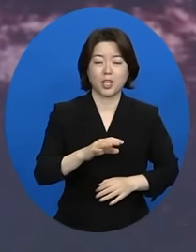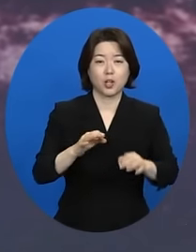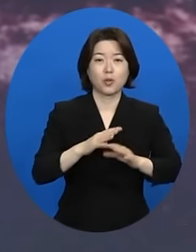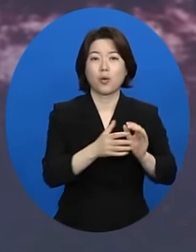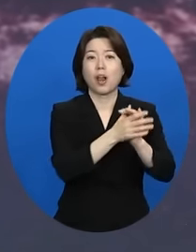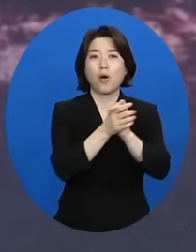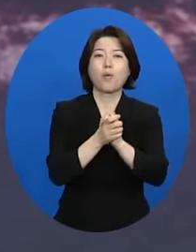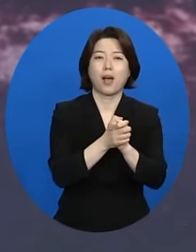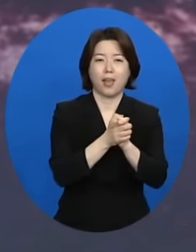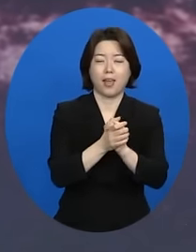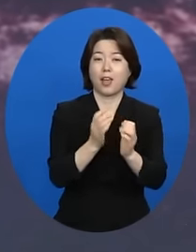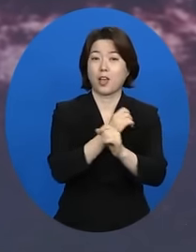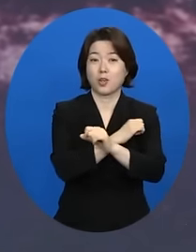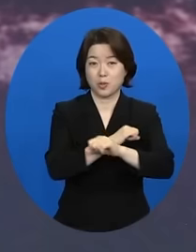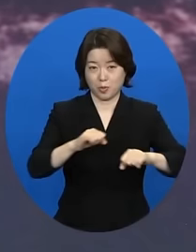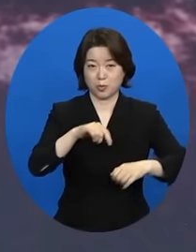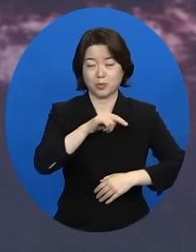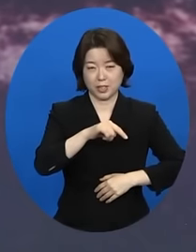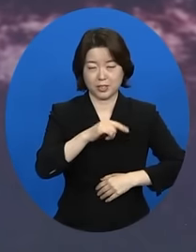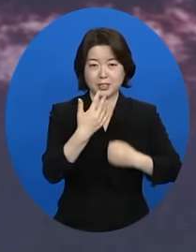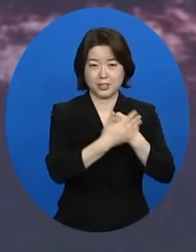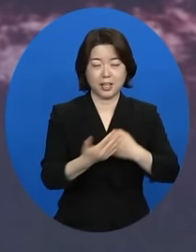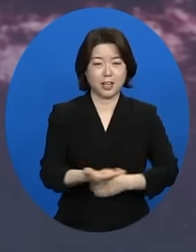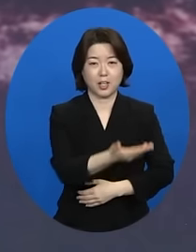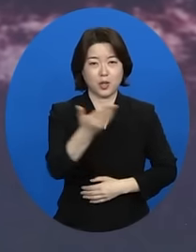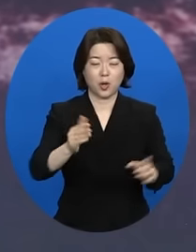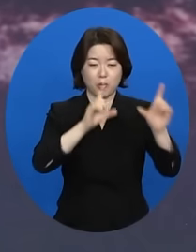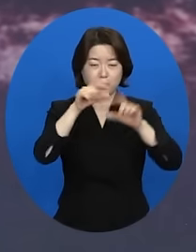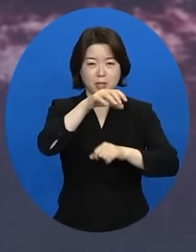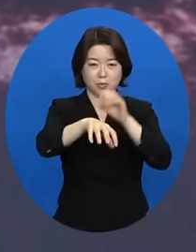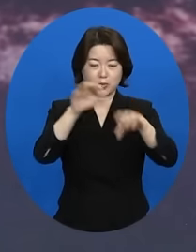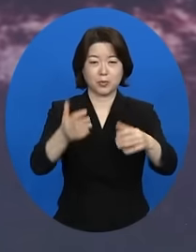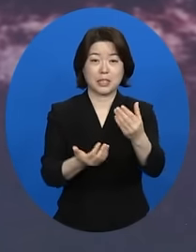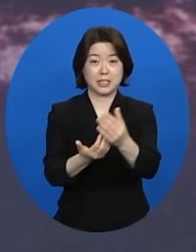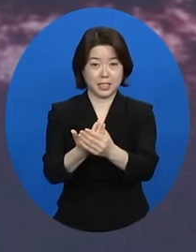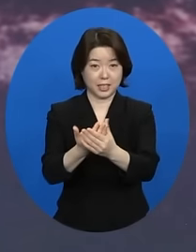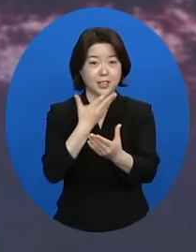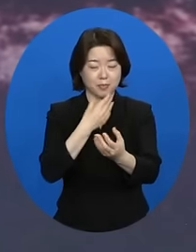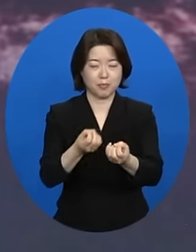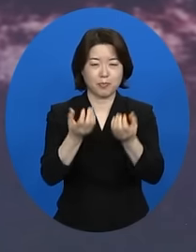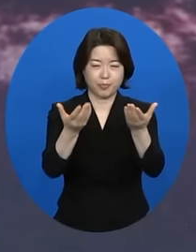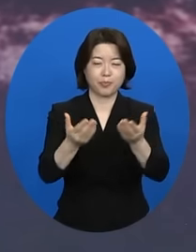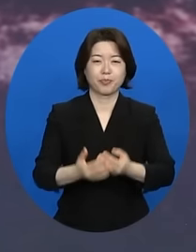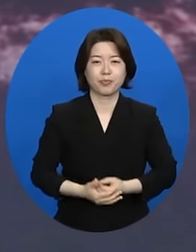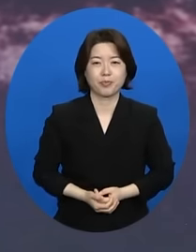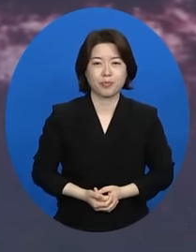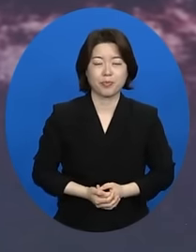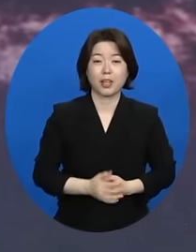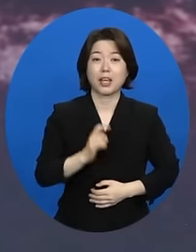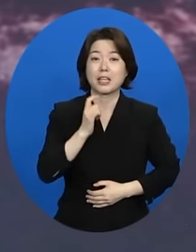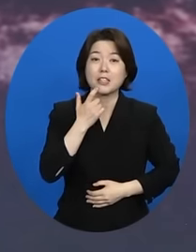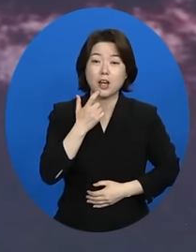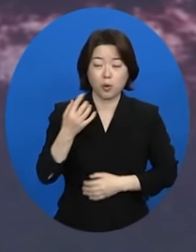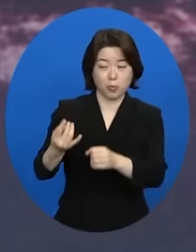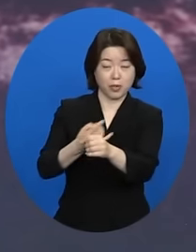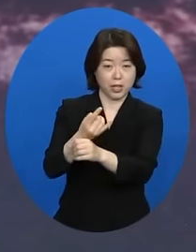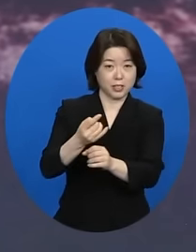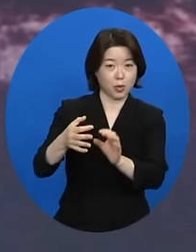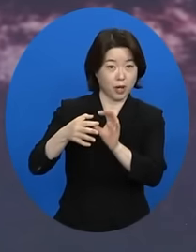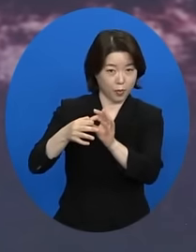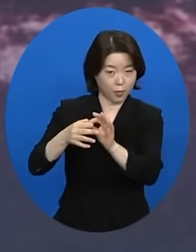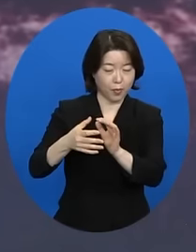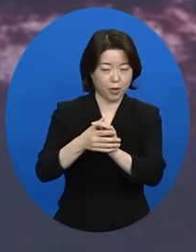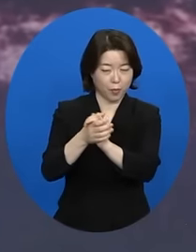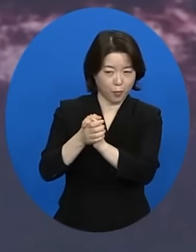화해와 또한 용서의 그 은혜가 여러분들의 삶 속에도 있기를 축복합니다. 야곱은 에서와 그렇게 화해를 하고